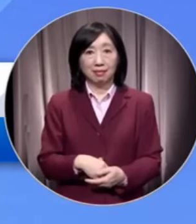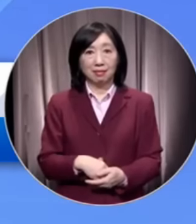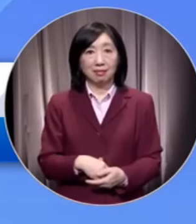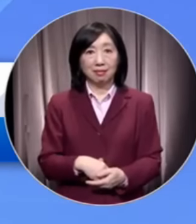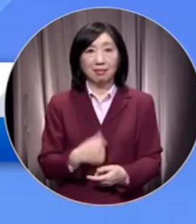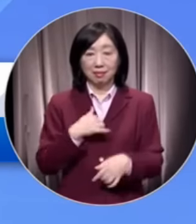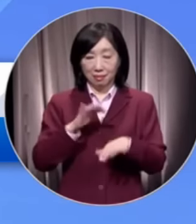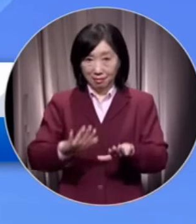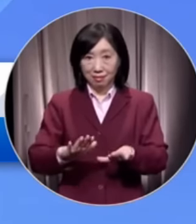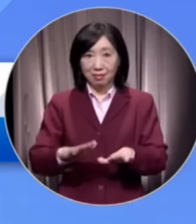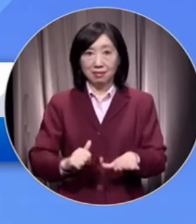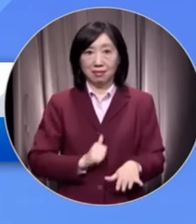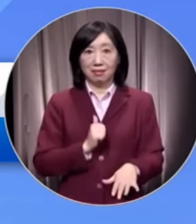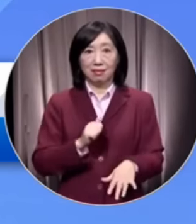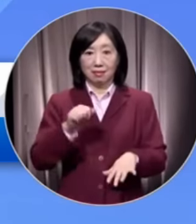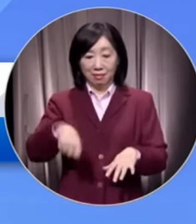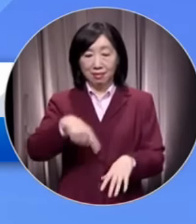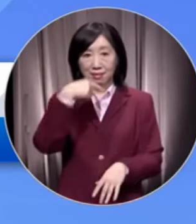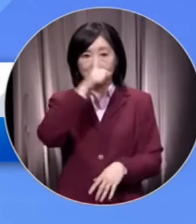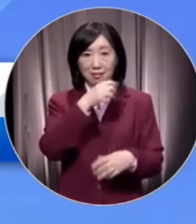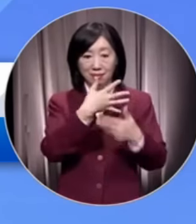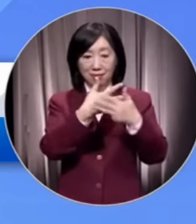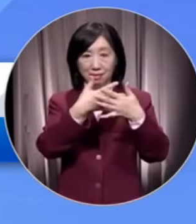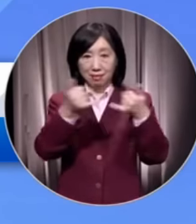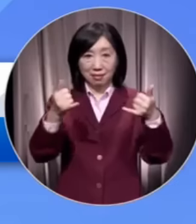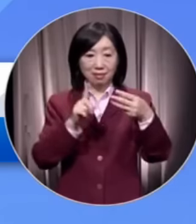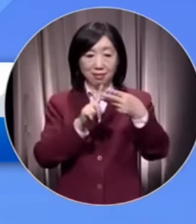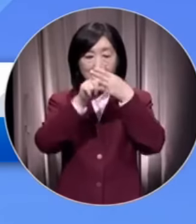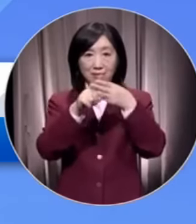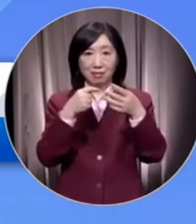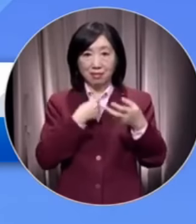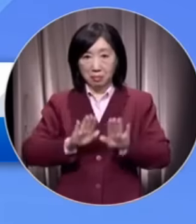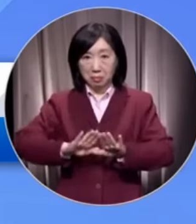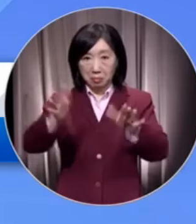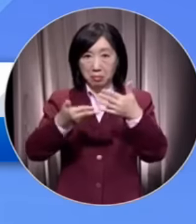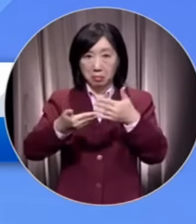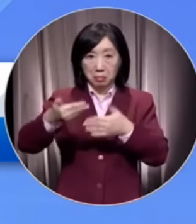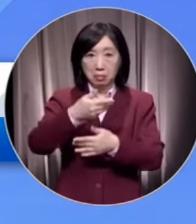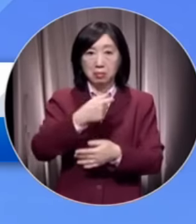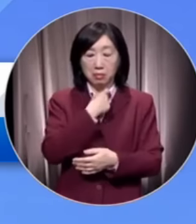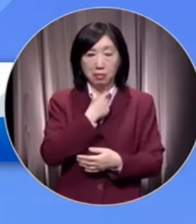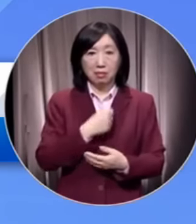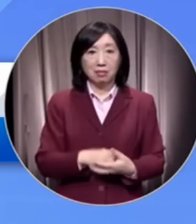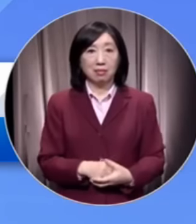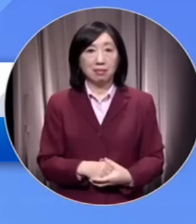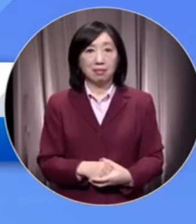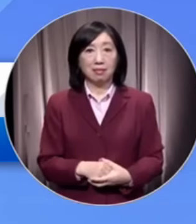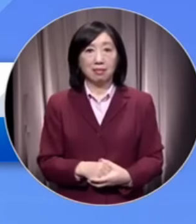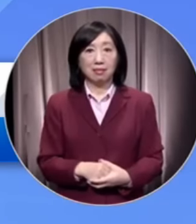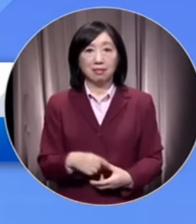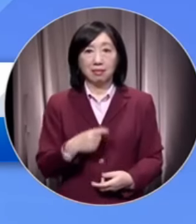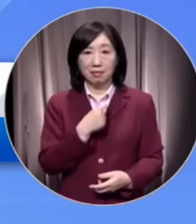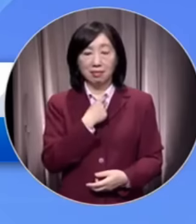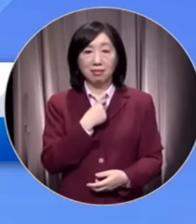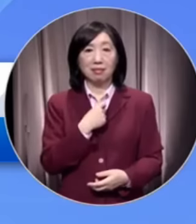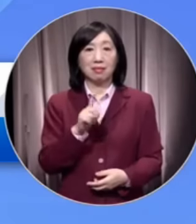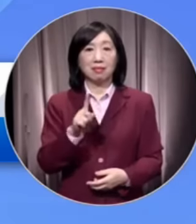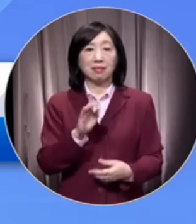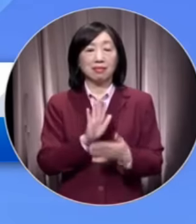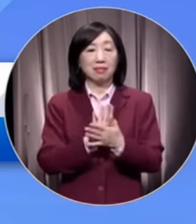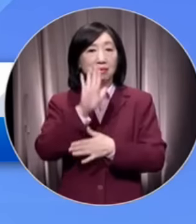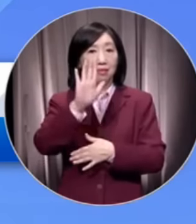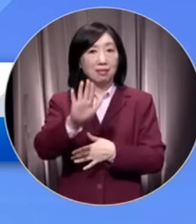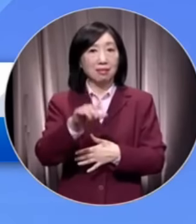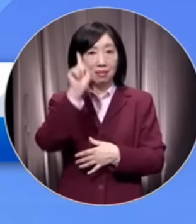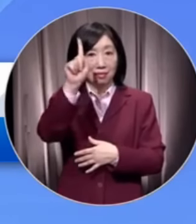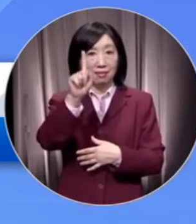要真正把台湾的民主重新升华和进步到某一个阶段的时候，我们要通过将来